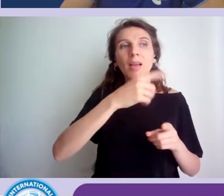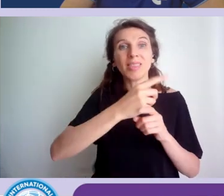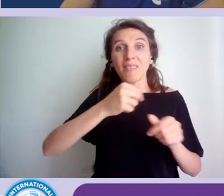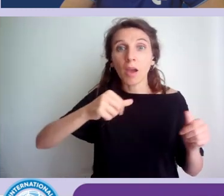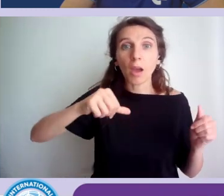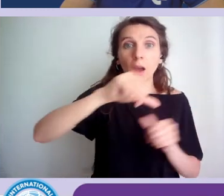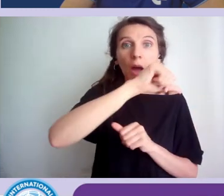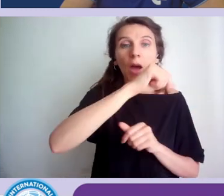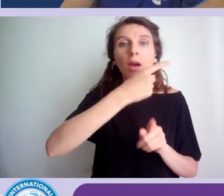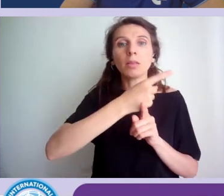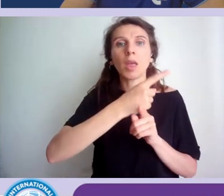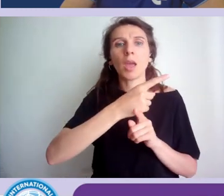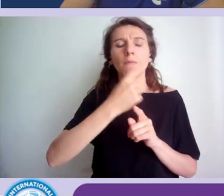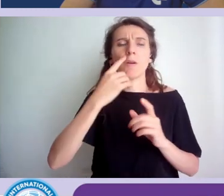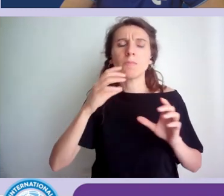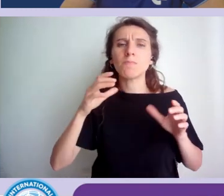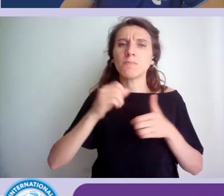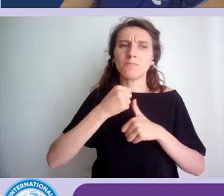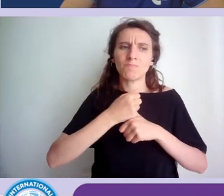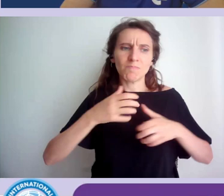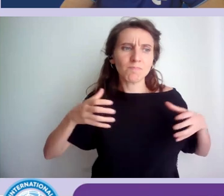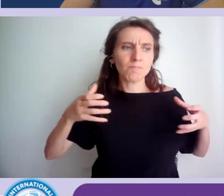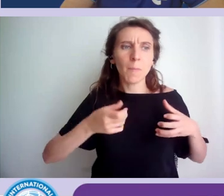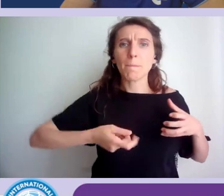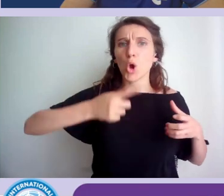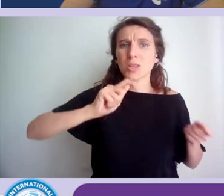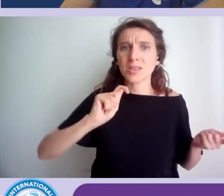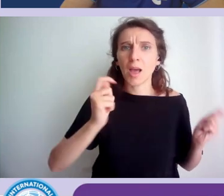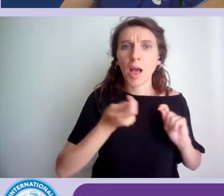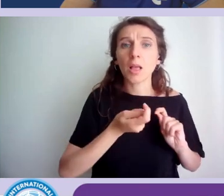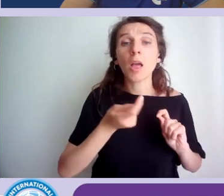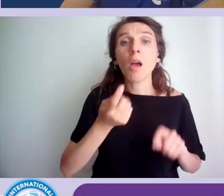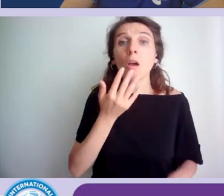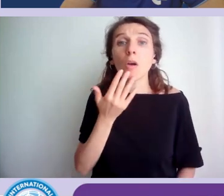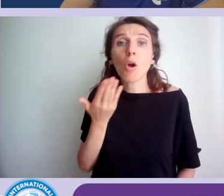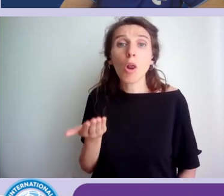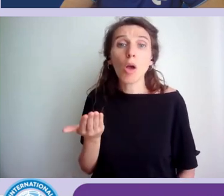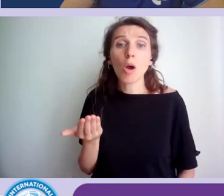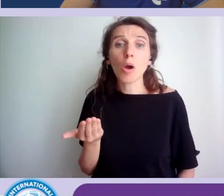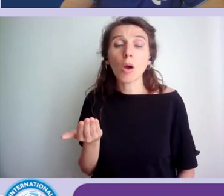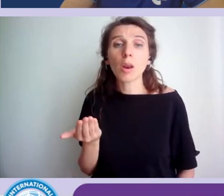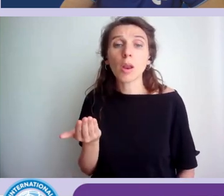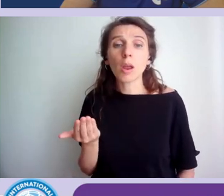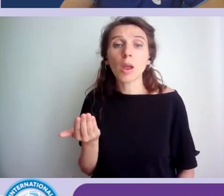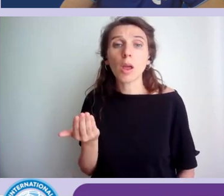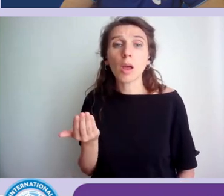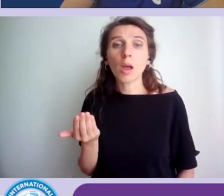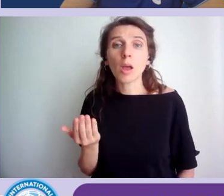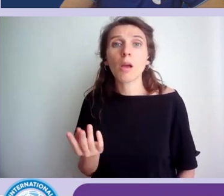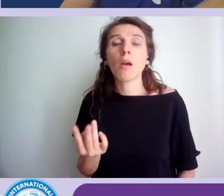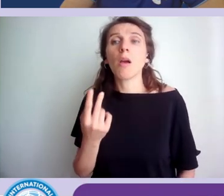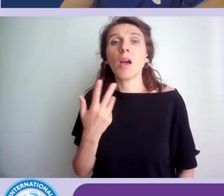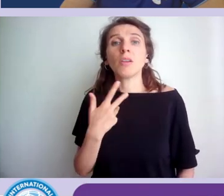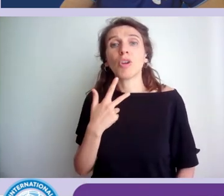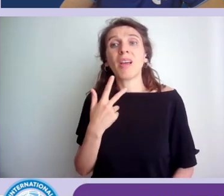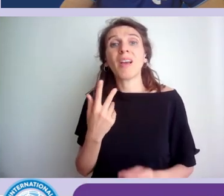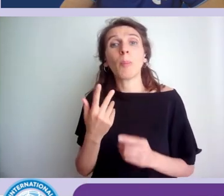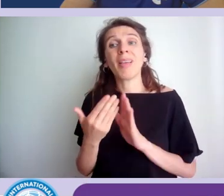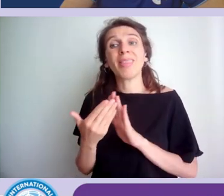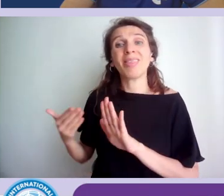sostituirla è diventa un effort molto importante e quel colore magari determina scelte di